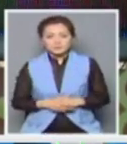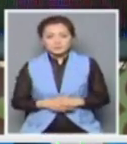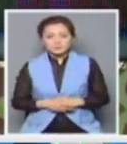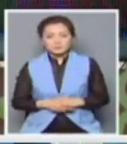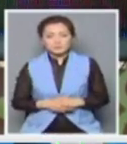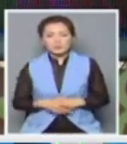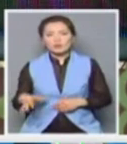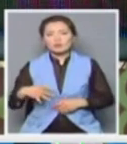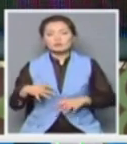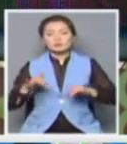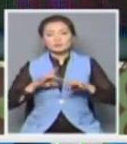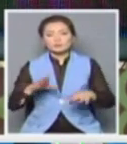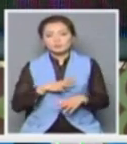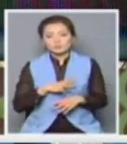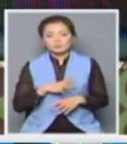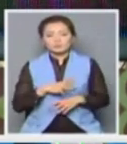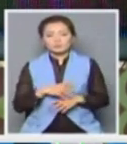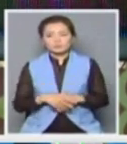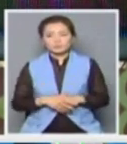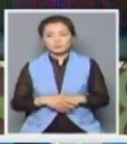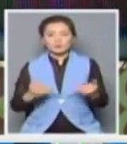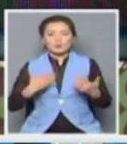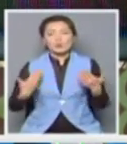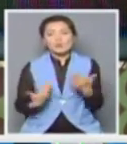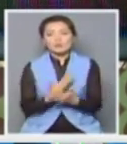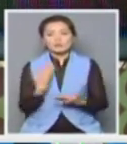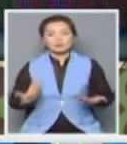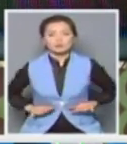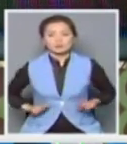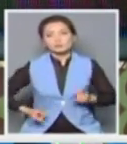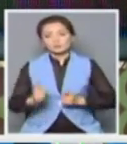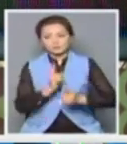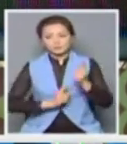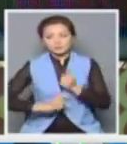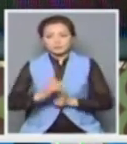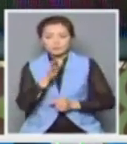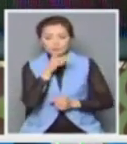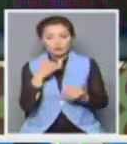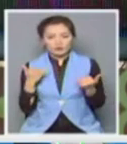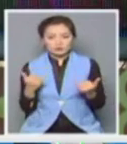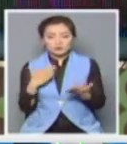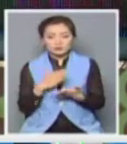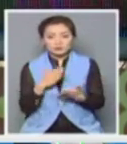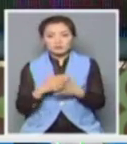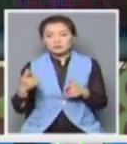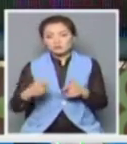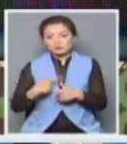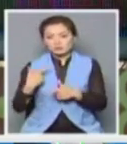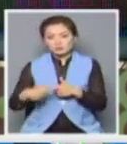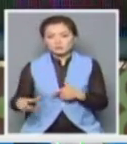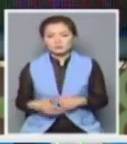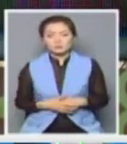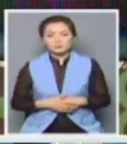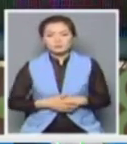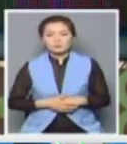Атам қазақ айтады, жуанның жұқарып, жұқаның үзілер шағы, немесе